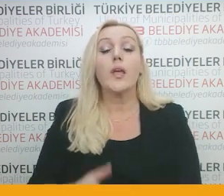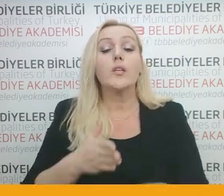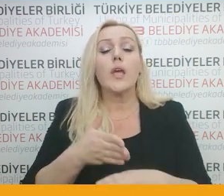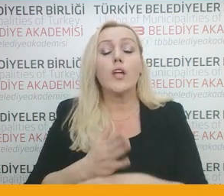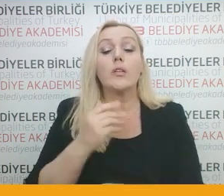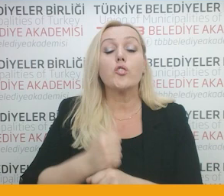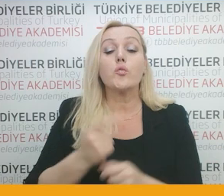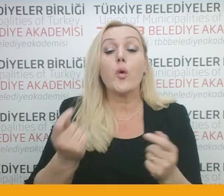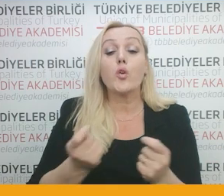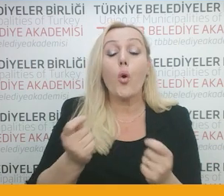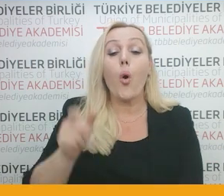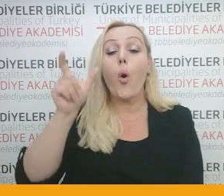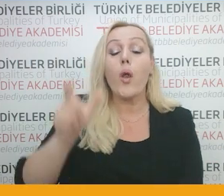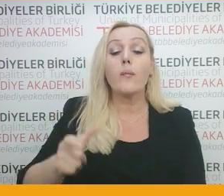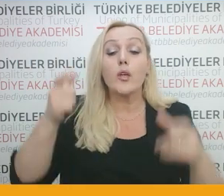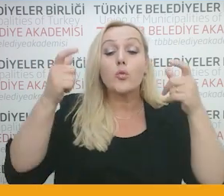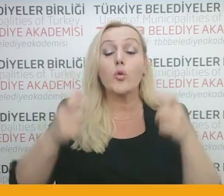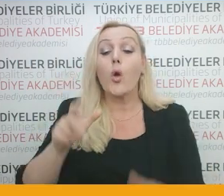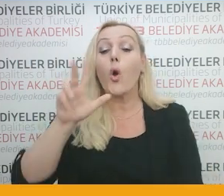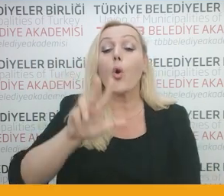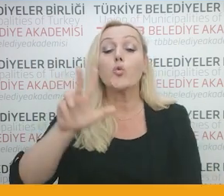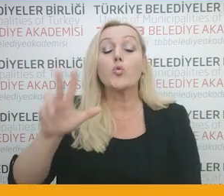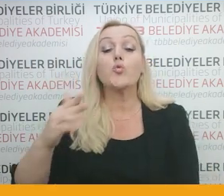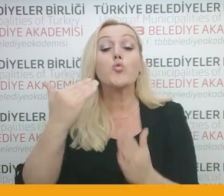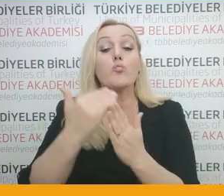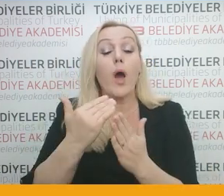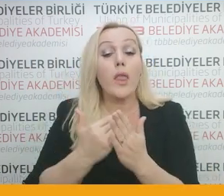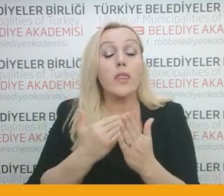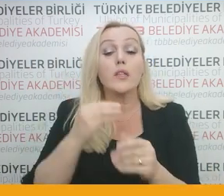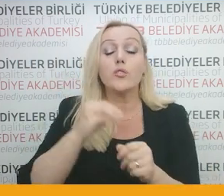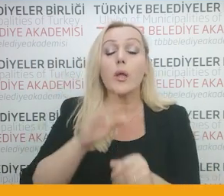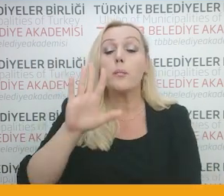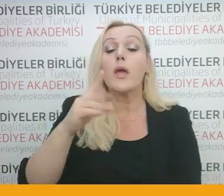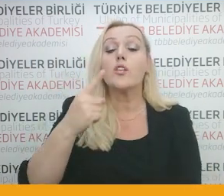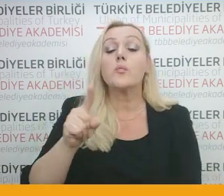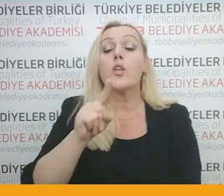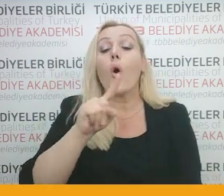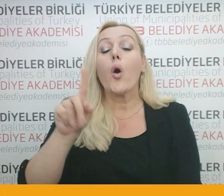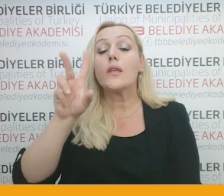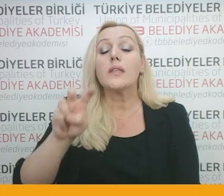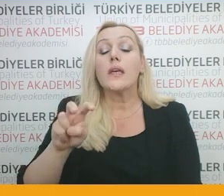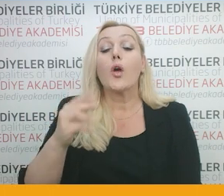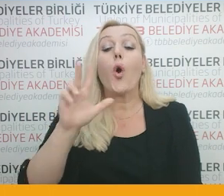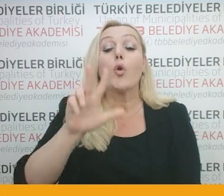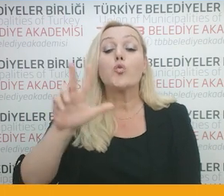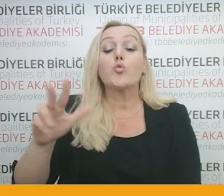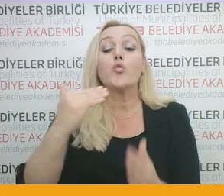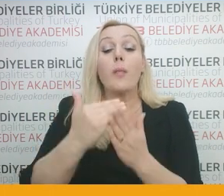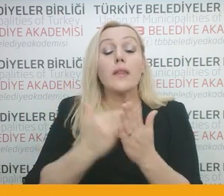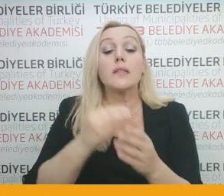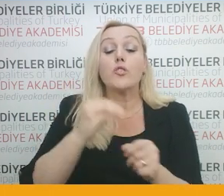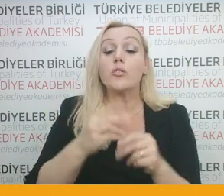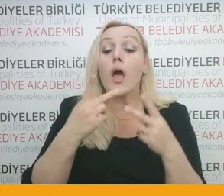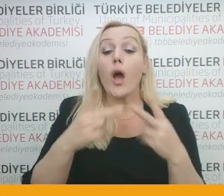Gerçekleştirme görevlisinin sorumlulukları 33. maddede 5018'in 33. maddesinde net bir şekilde ortaya